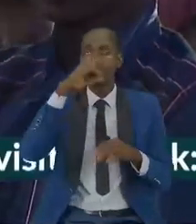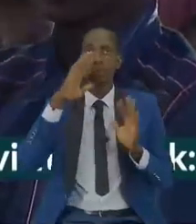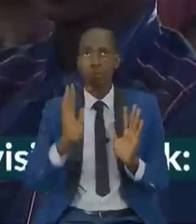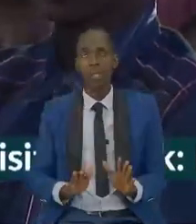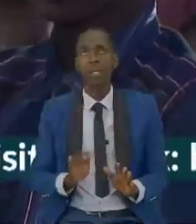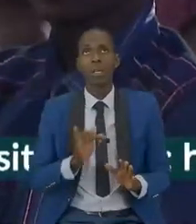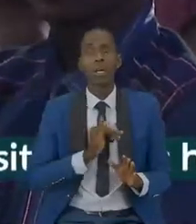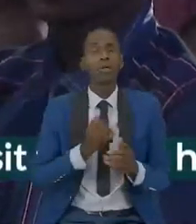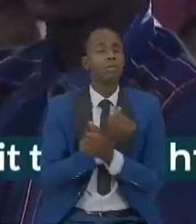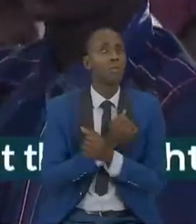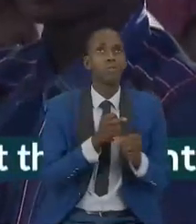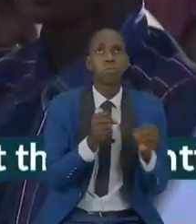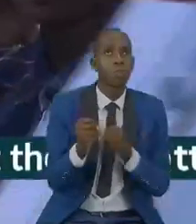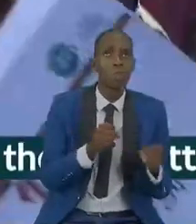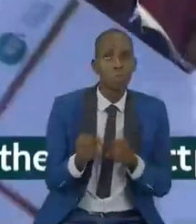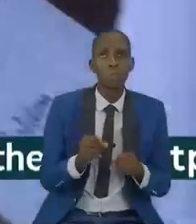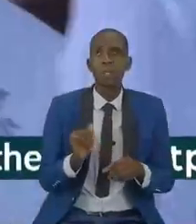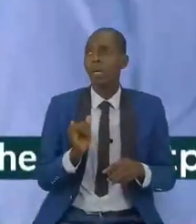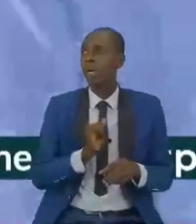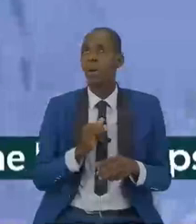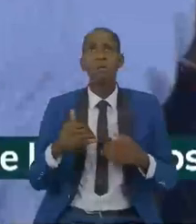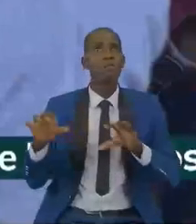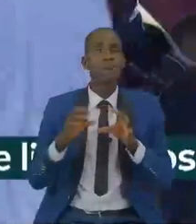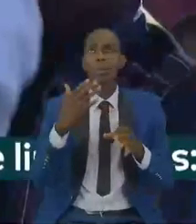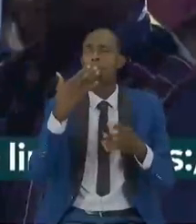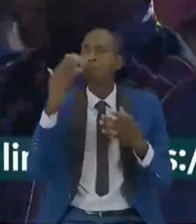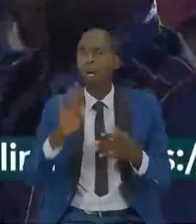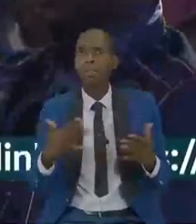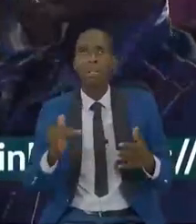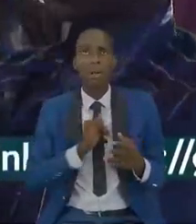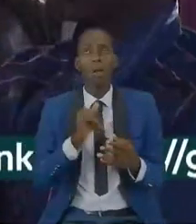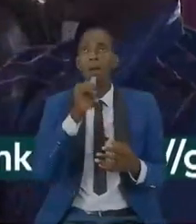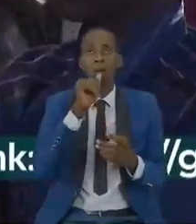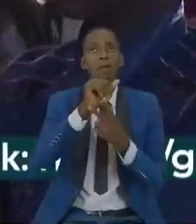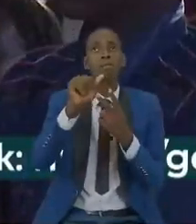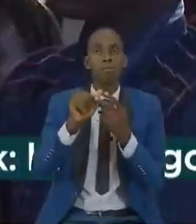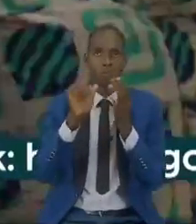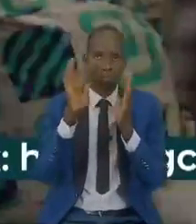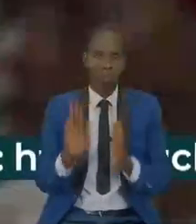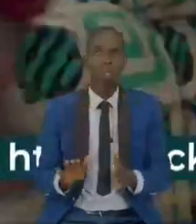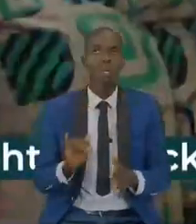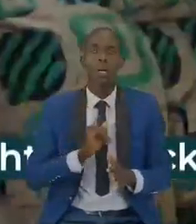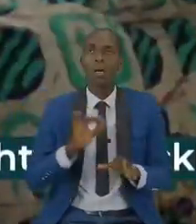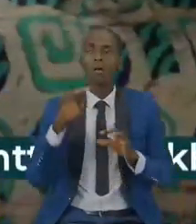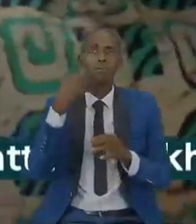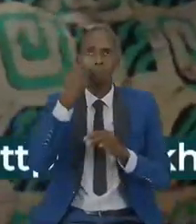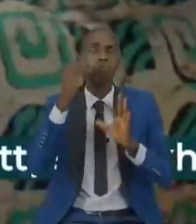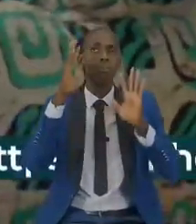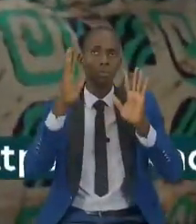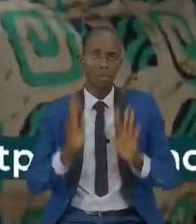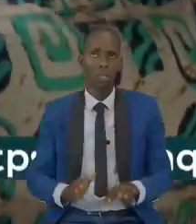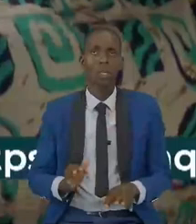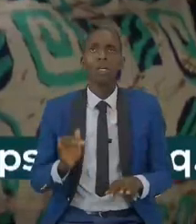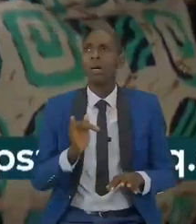tu me pardonnes. Je viens pour que tu sauves mon âme. Je viens pour que je ne vais plus